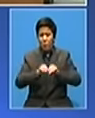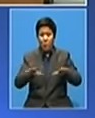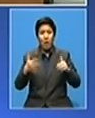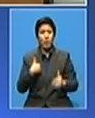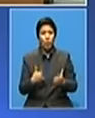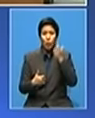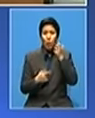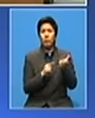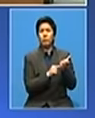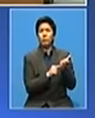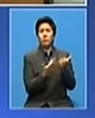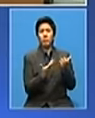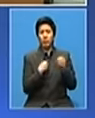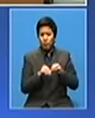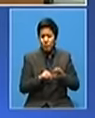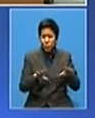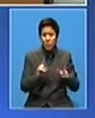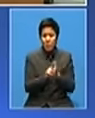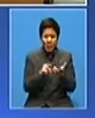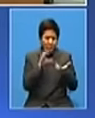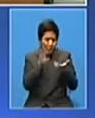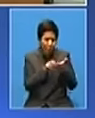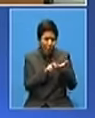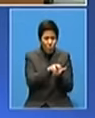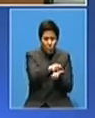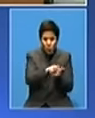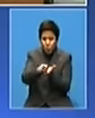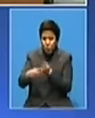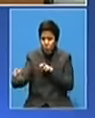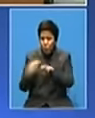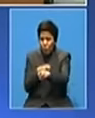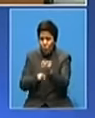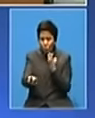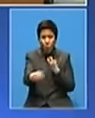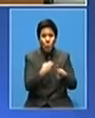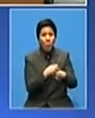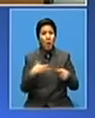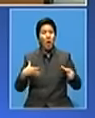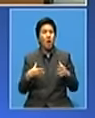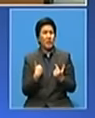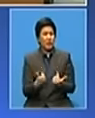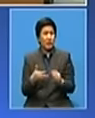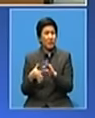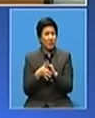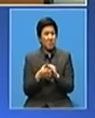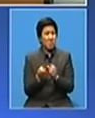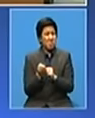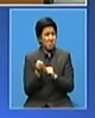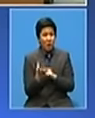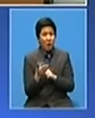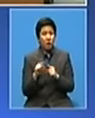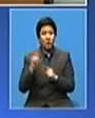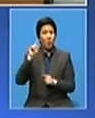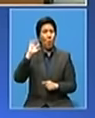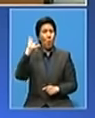ช้โทรศัพท์ใช้อะไรต่างๆซึ่งมีการส่งข้อความถึงกันตลอดเวลานะครับอาจจะมากเป็นลำดับต้นๆ